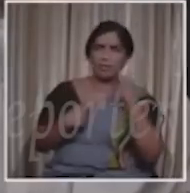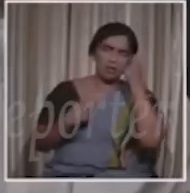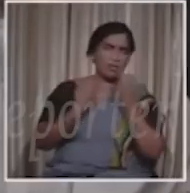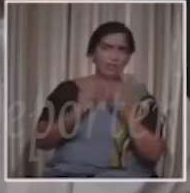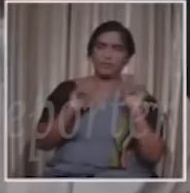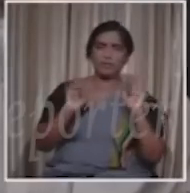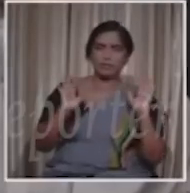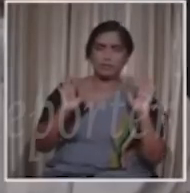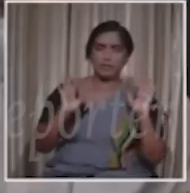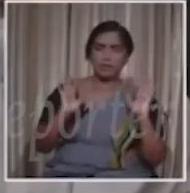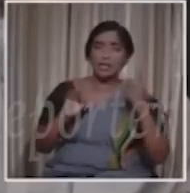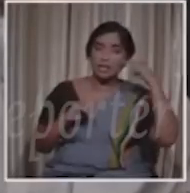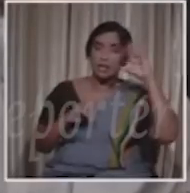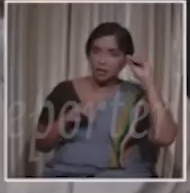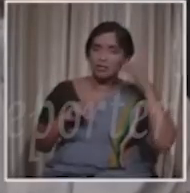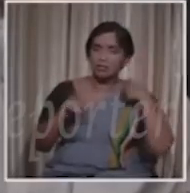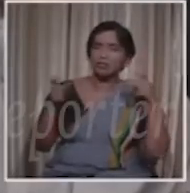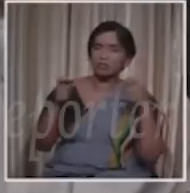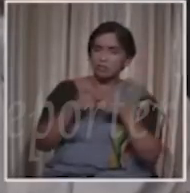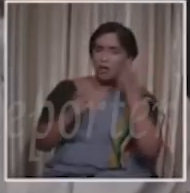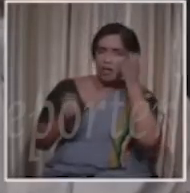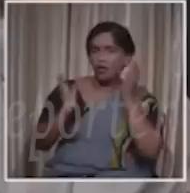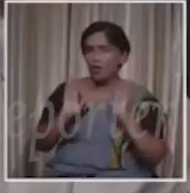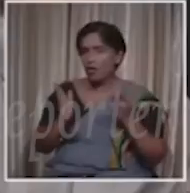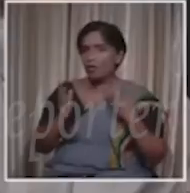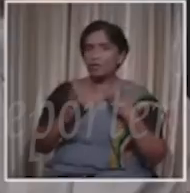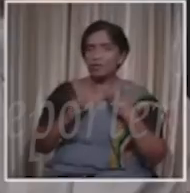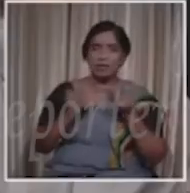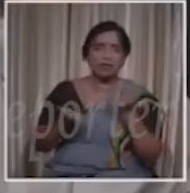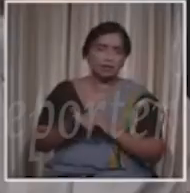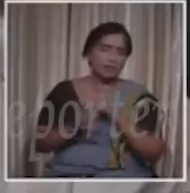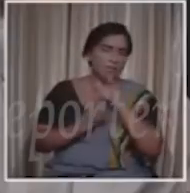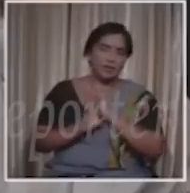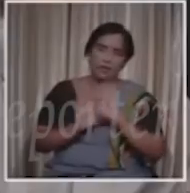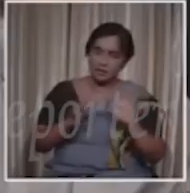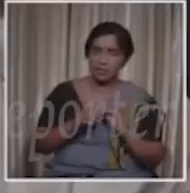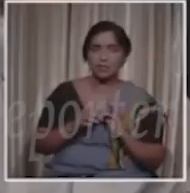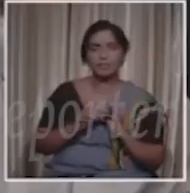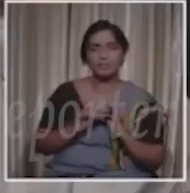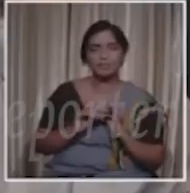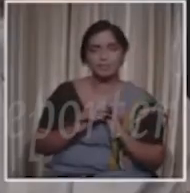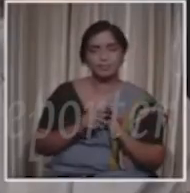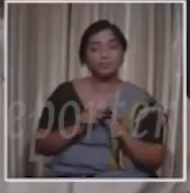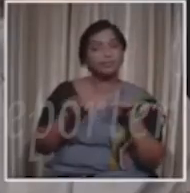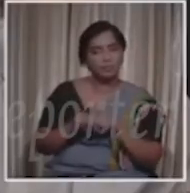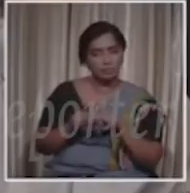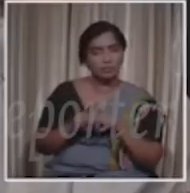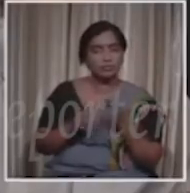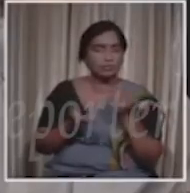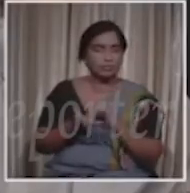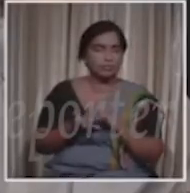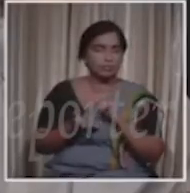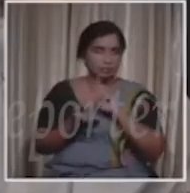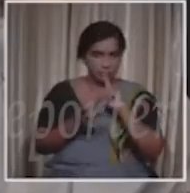කිව්වේ නැහැ එතුමගේ මතය වුණේ නෑ මේකට ප්‍රමුඛත්වයේ දෙන්න ඉදී මේක ප්‍රජාතන්ත්‍රවාදී සමාජයක් එතුමට එක මතයක් තියෙන්න පුළුවන් මට